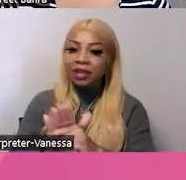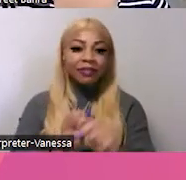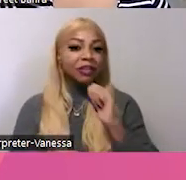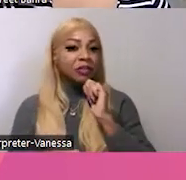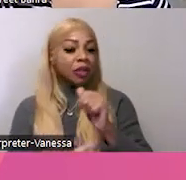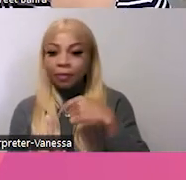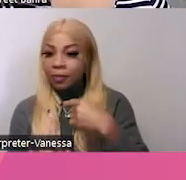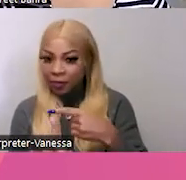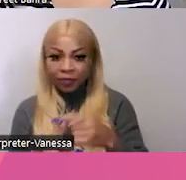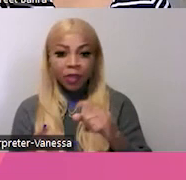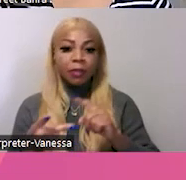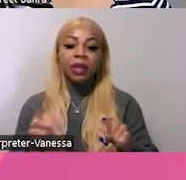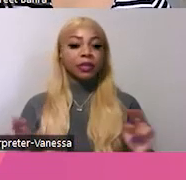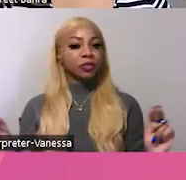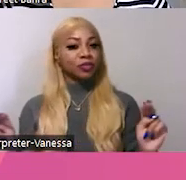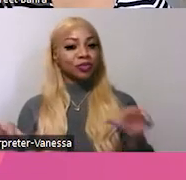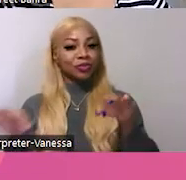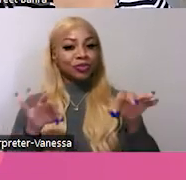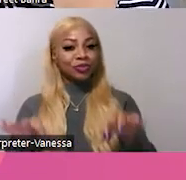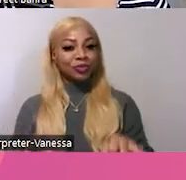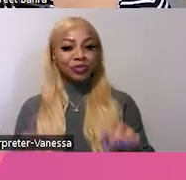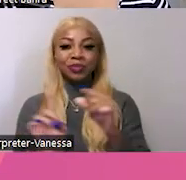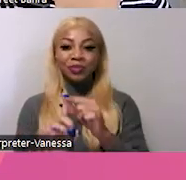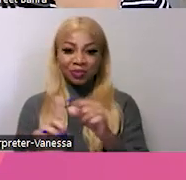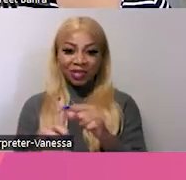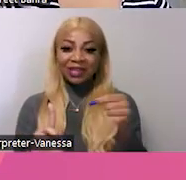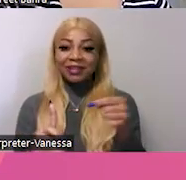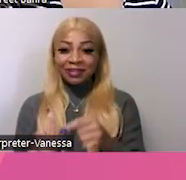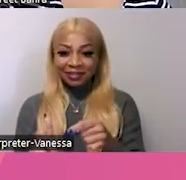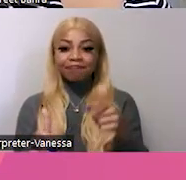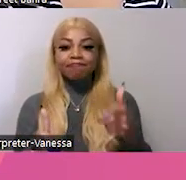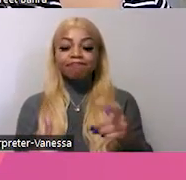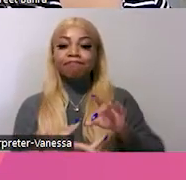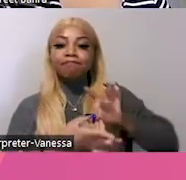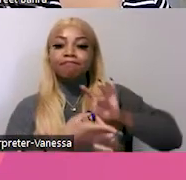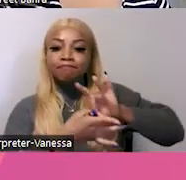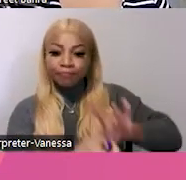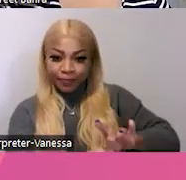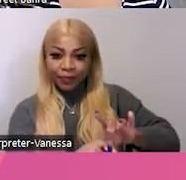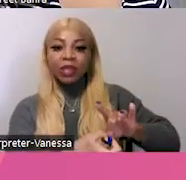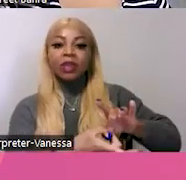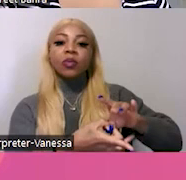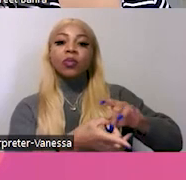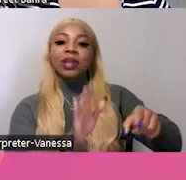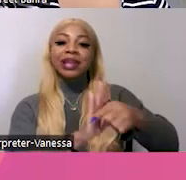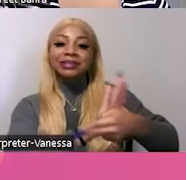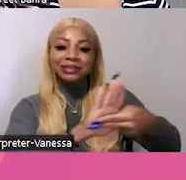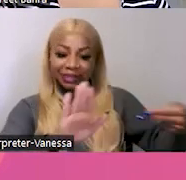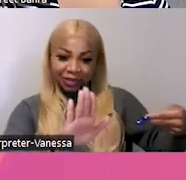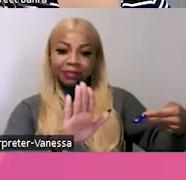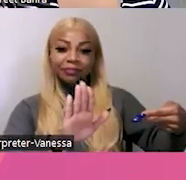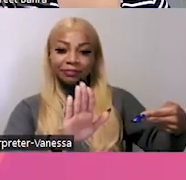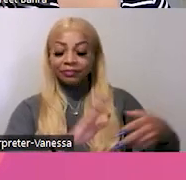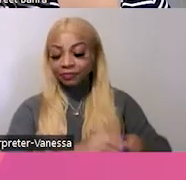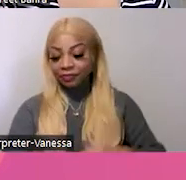un terme qui est négatif ou positif de façon inhérente. C'est un terme descriptif qu'on a fini par associer avec une stigmatisation,